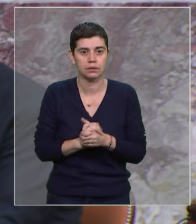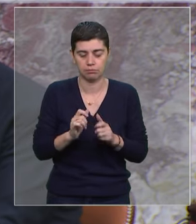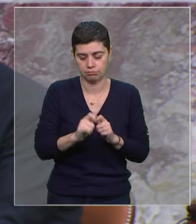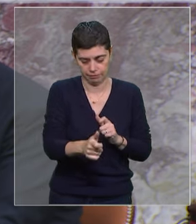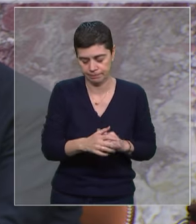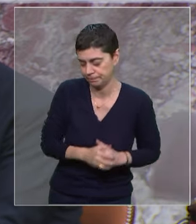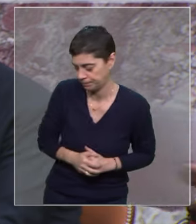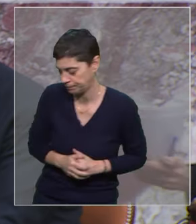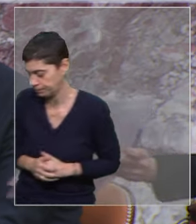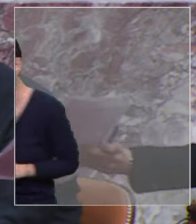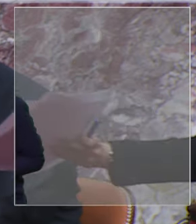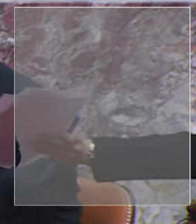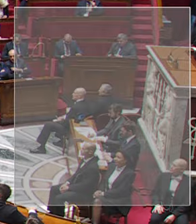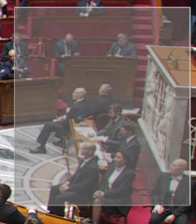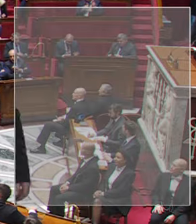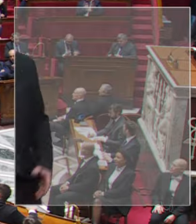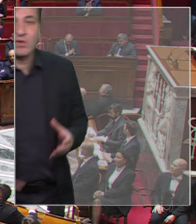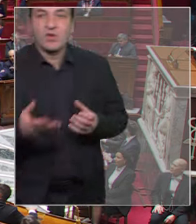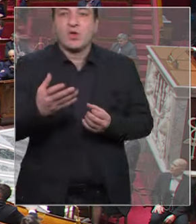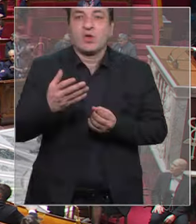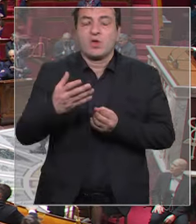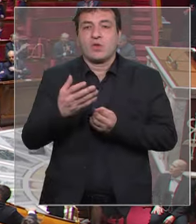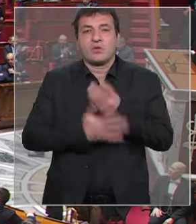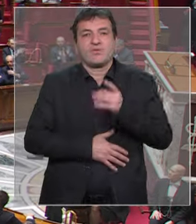est à Monsieur Franck Giletti, pour le Rassemblement national.